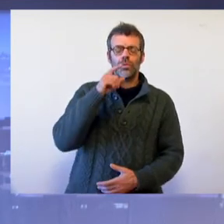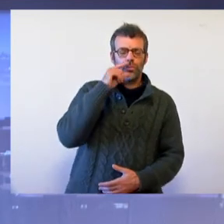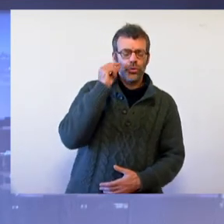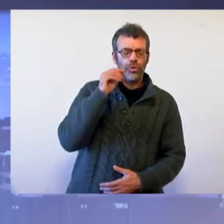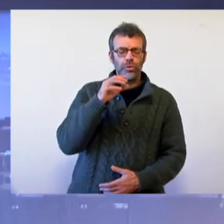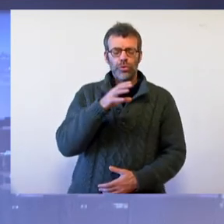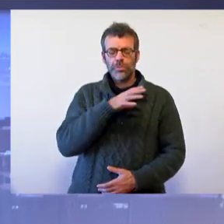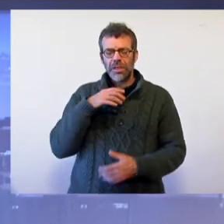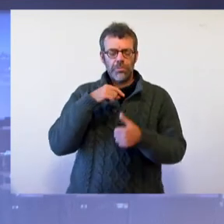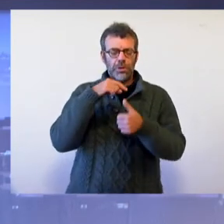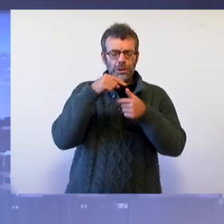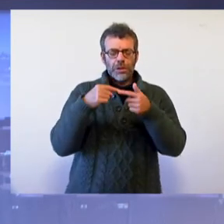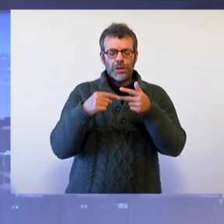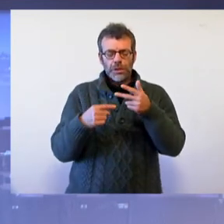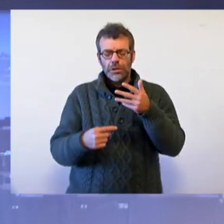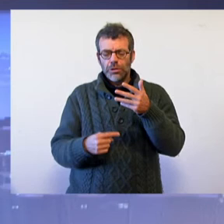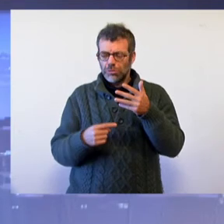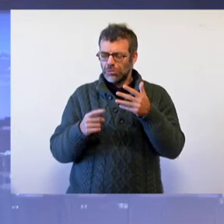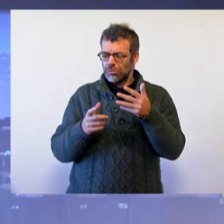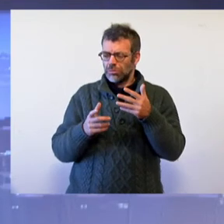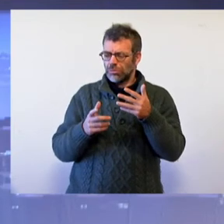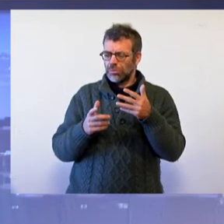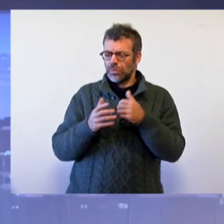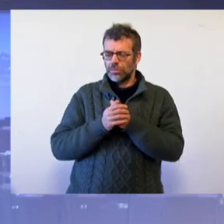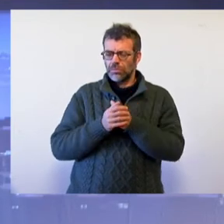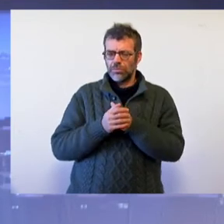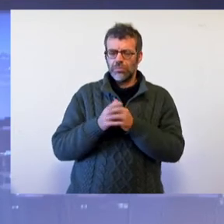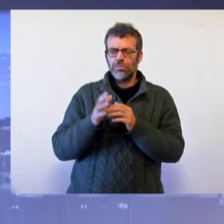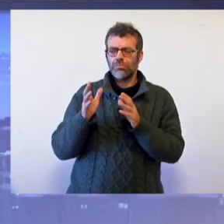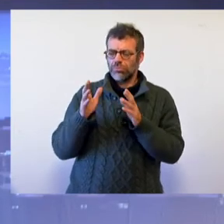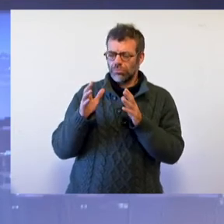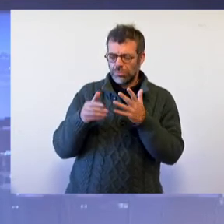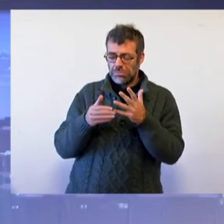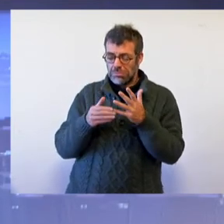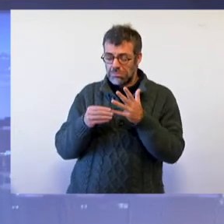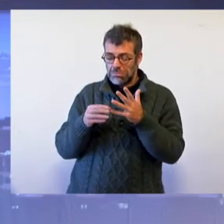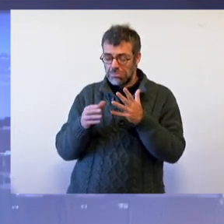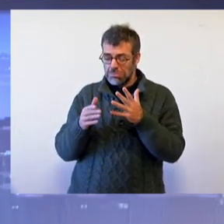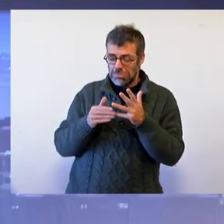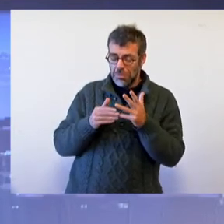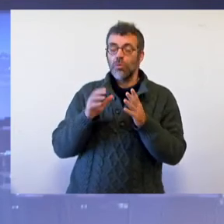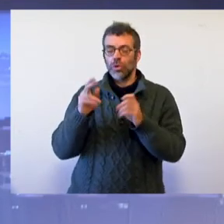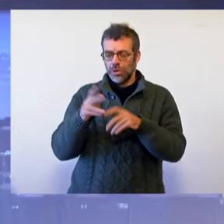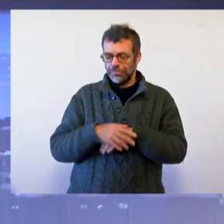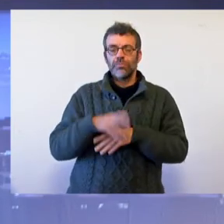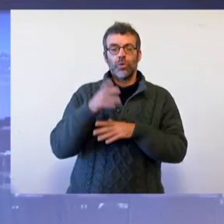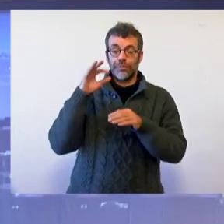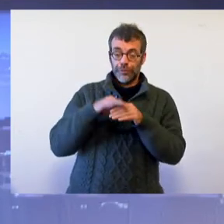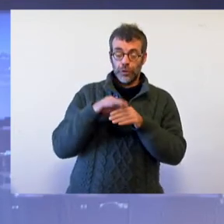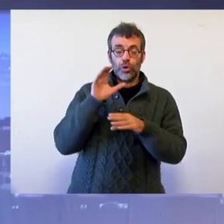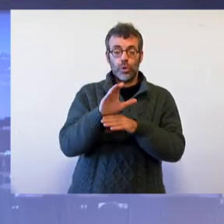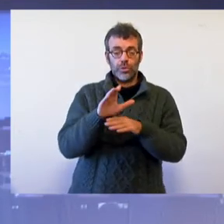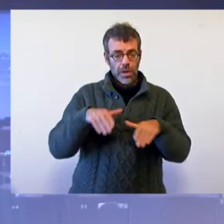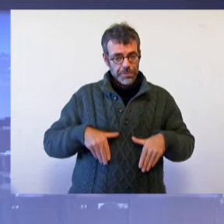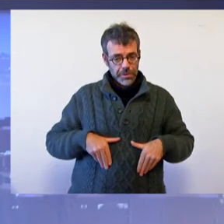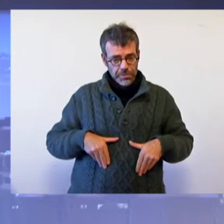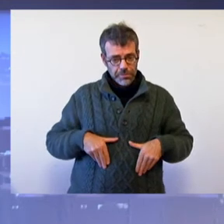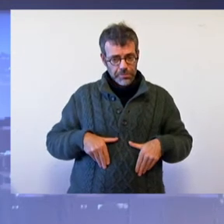Mme Arsala, peut-être, non ? Non. OK. Y a-t-il des questions ? Je mets aux voix. Qui est contre ? Qui